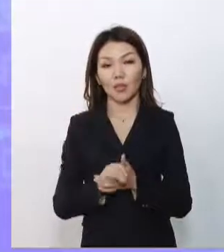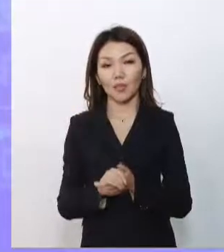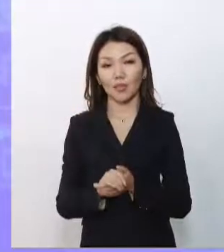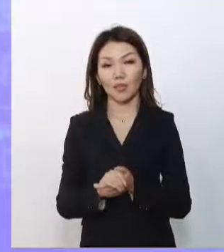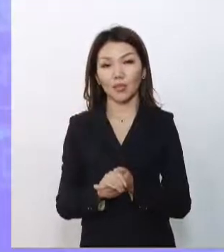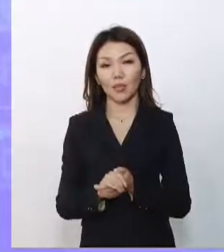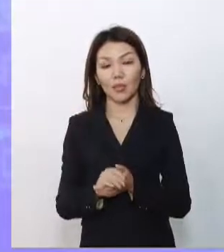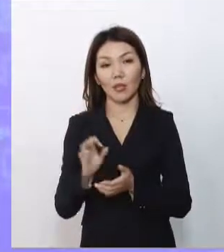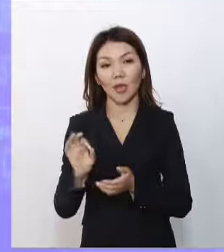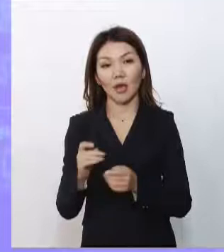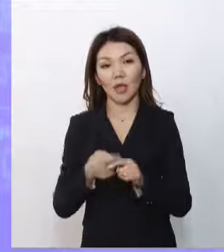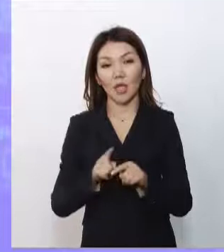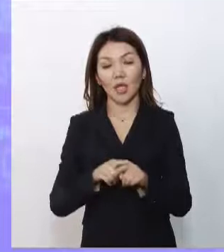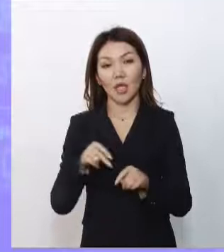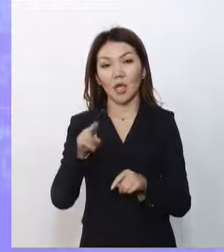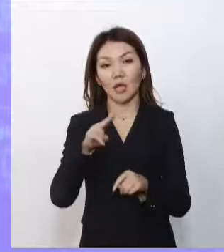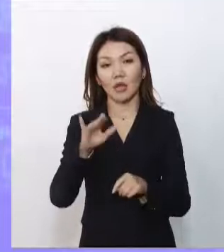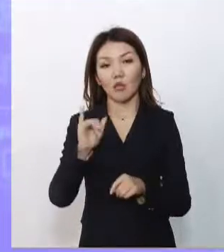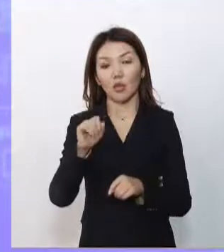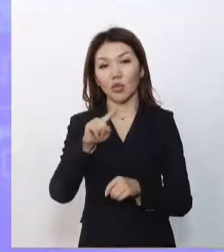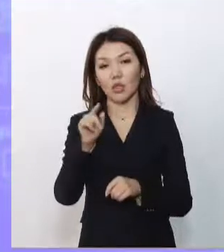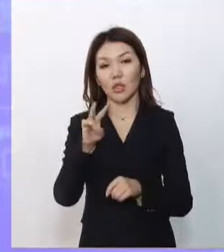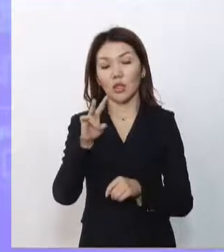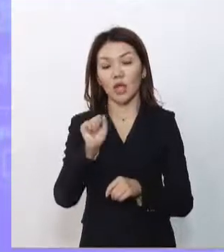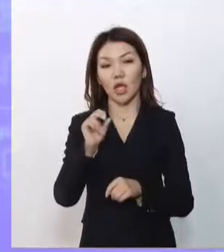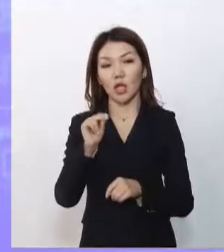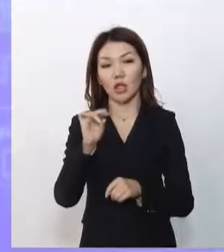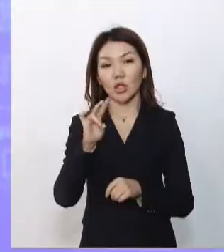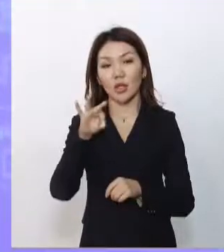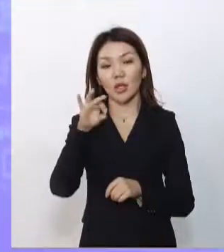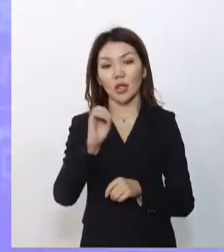45? Верно, это двузначное нечетное число.